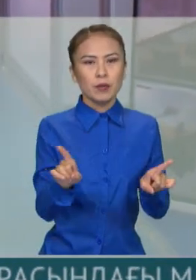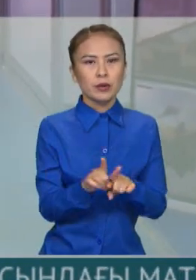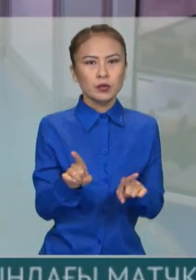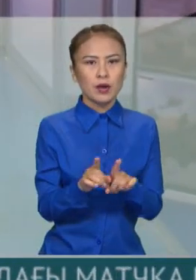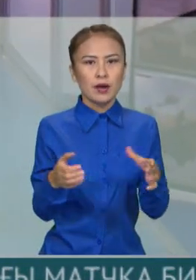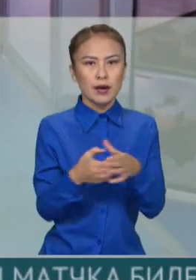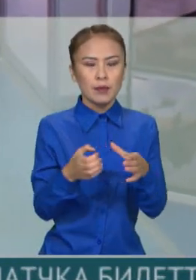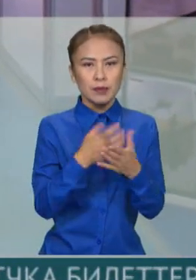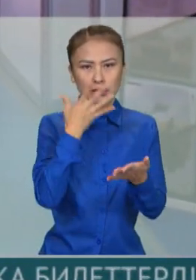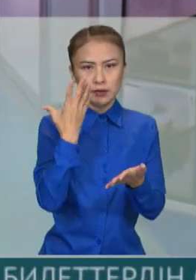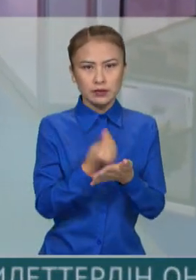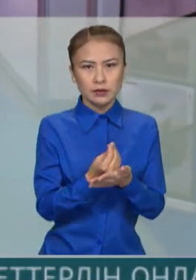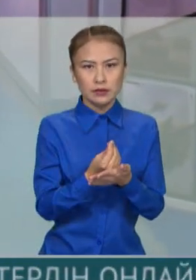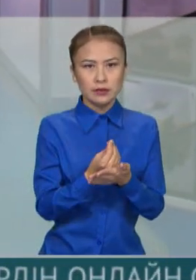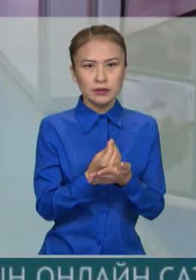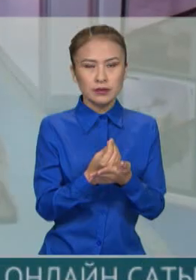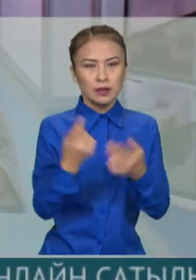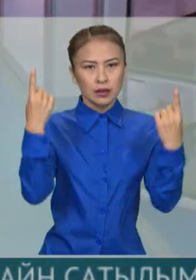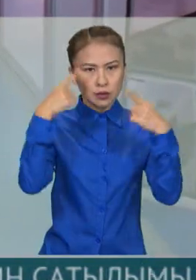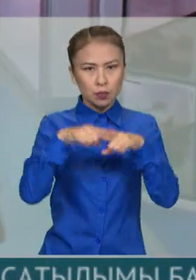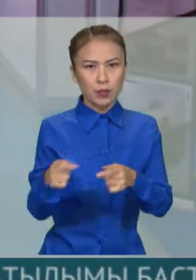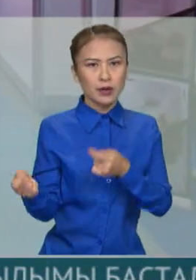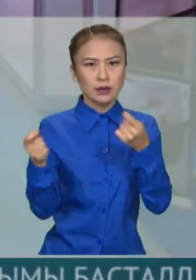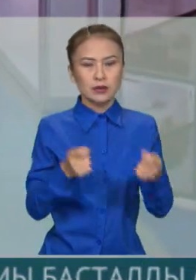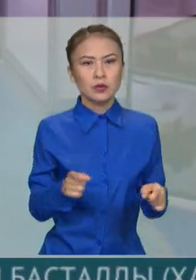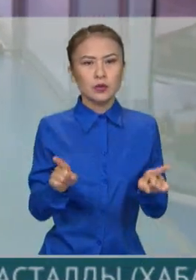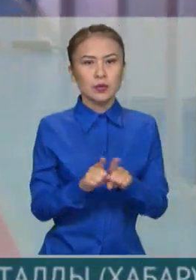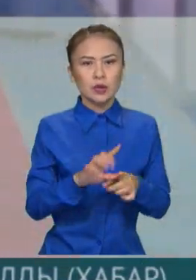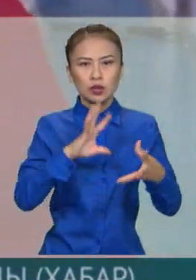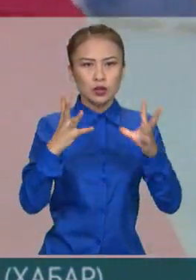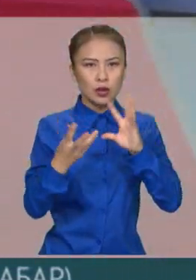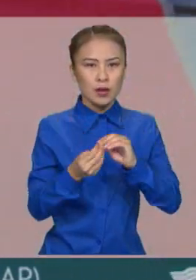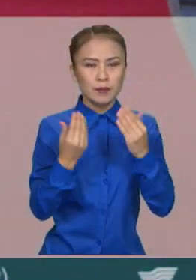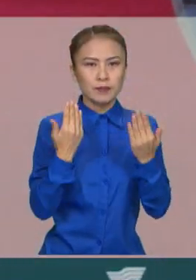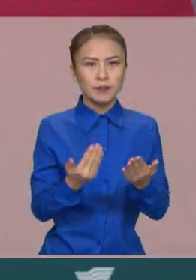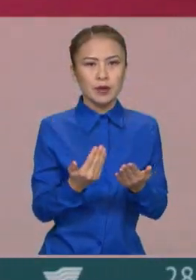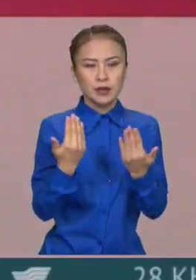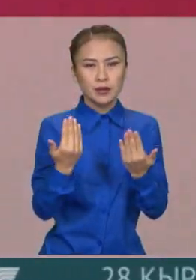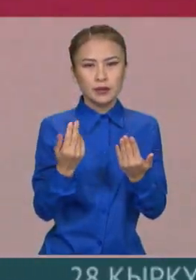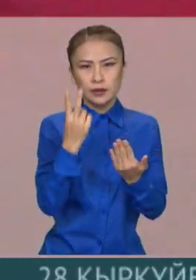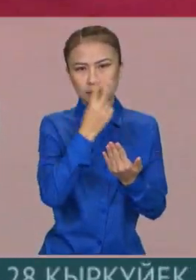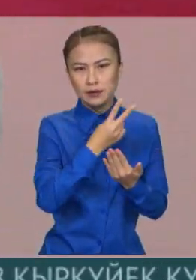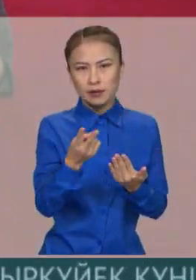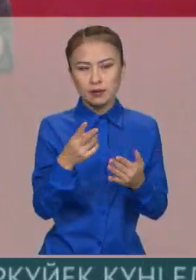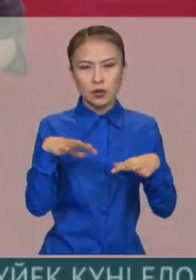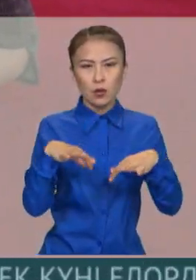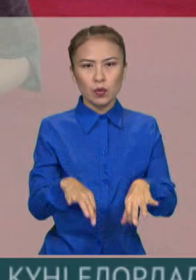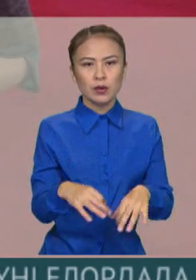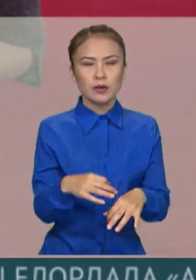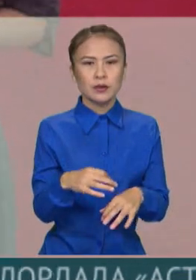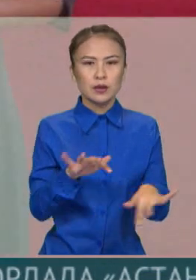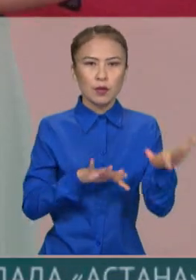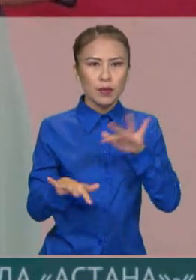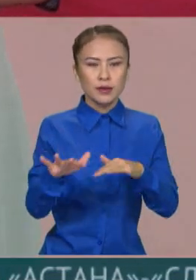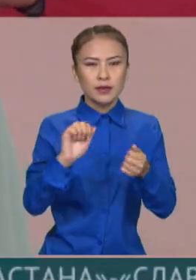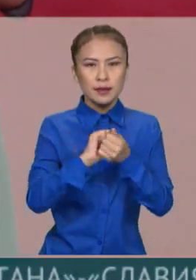компаниялар өзінің техникаларын жеткізіпті. Жалпы мінекей мына техникаға қарасақ, бұл көлік таулы